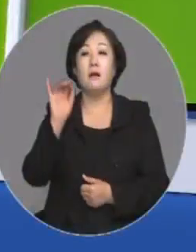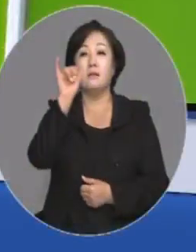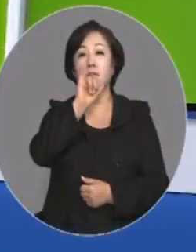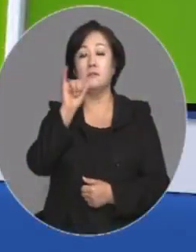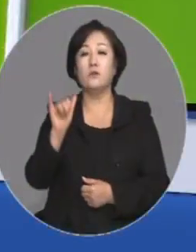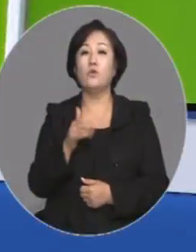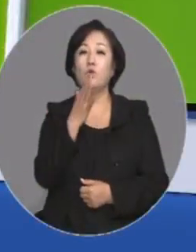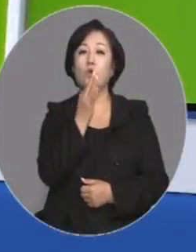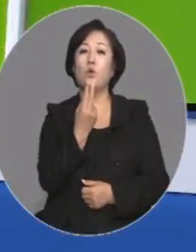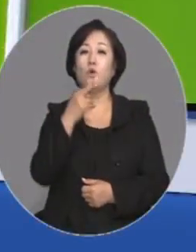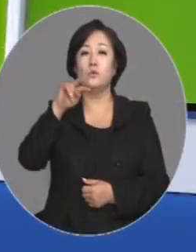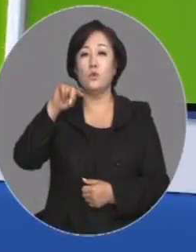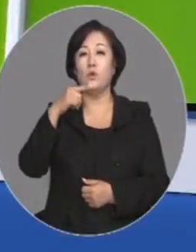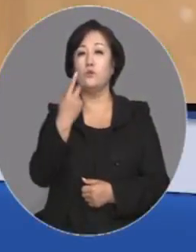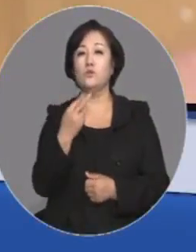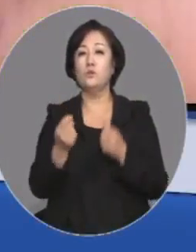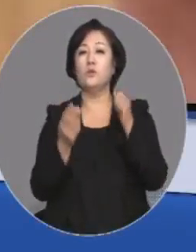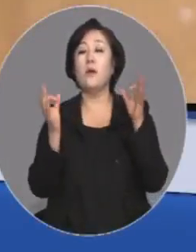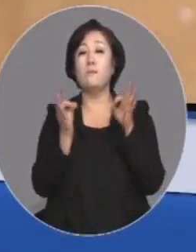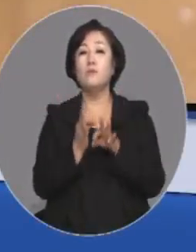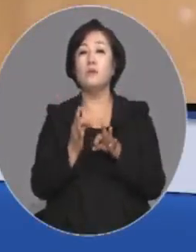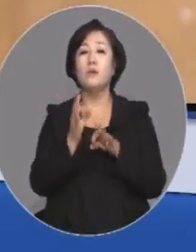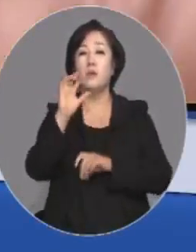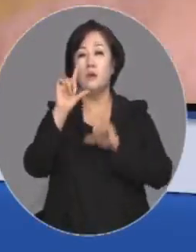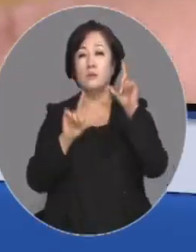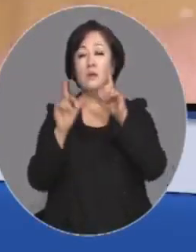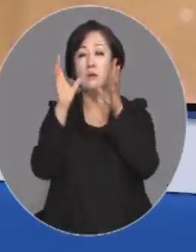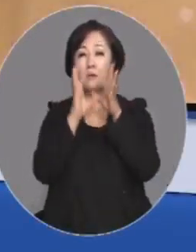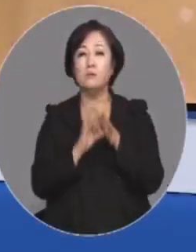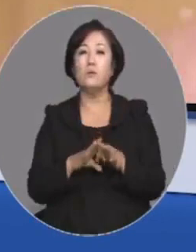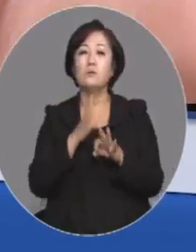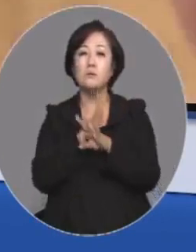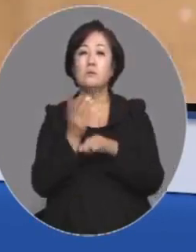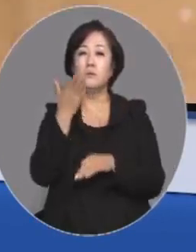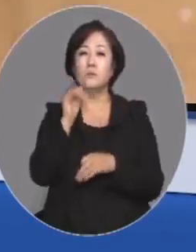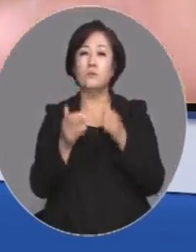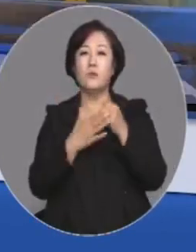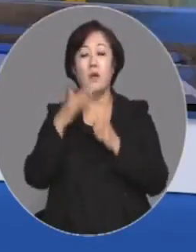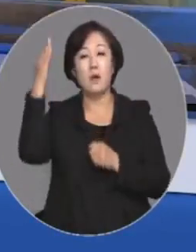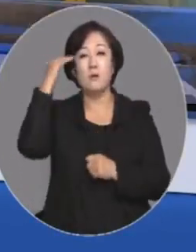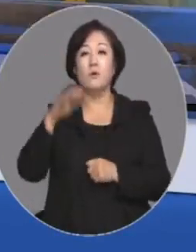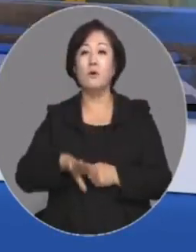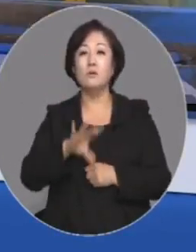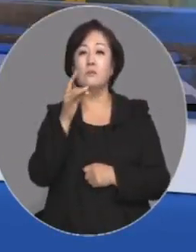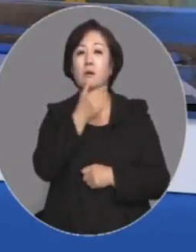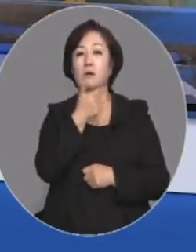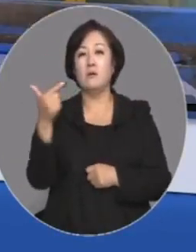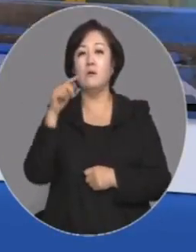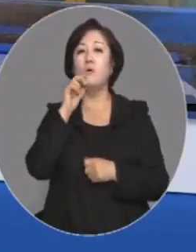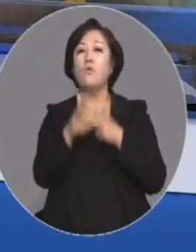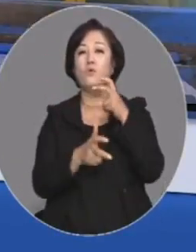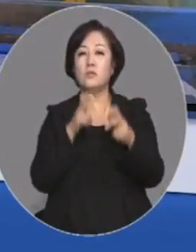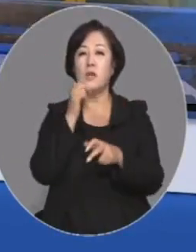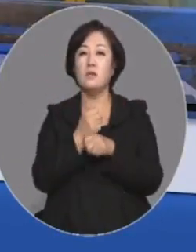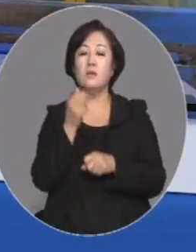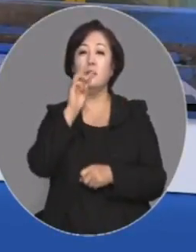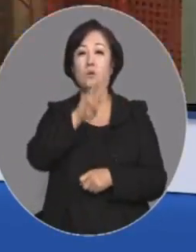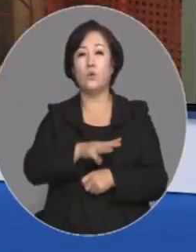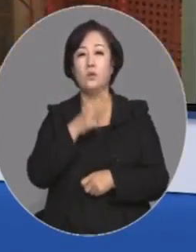전국적으로 요소수 품귀 현상이 극심하게 빚어지고 있는 가운데 국내 최대 요소수 제조 공장인